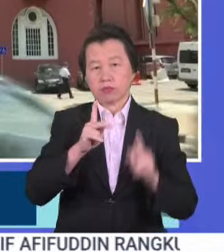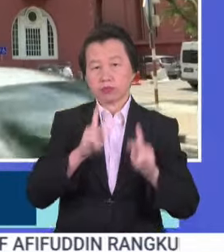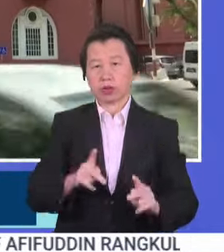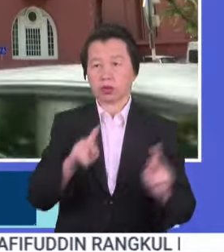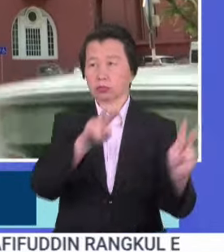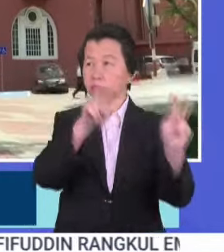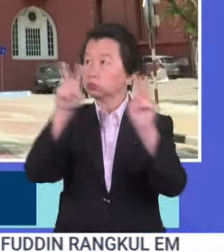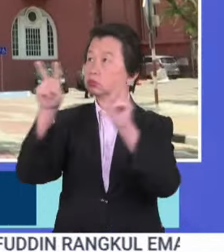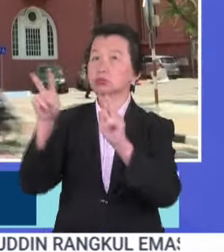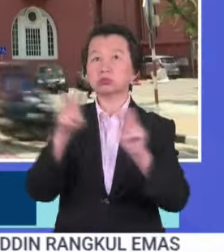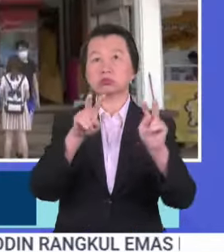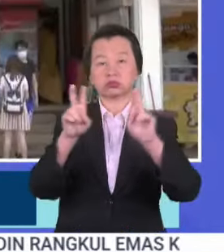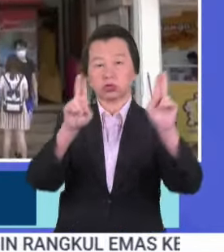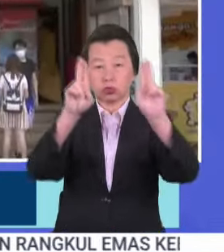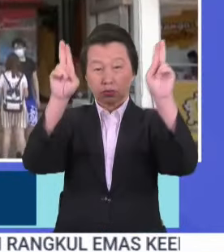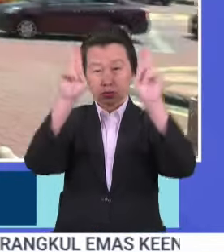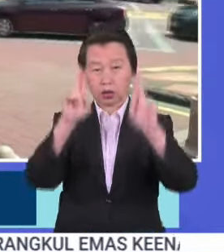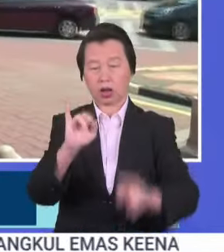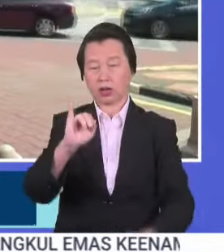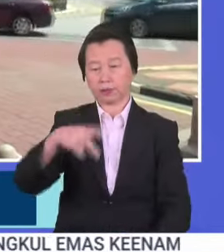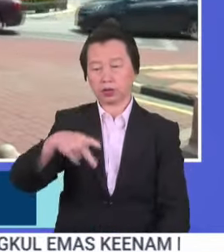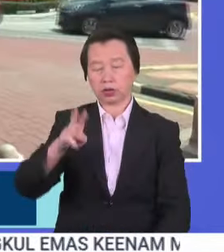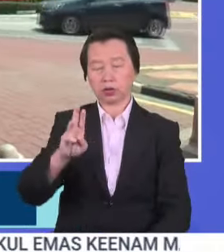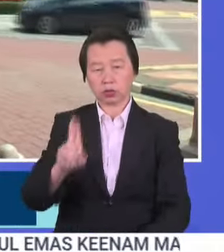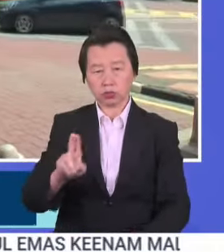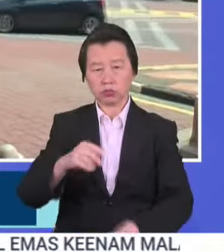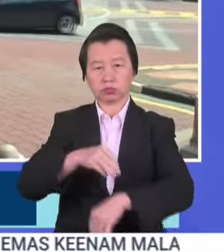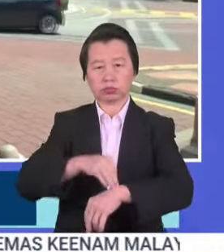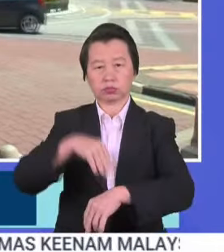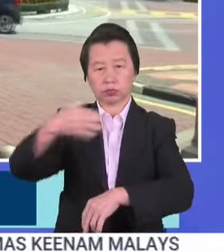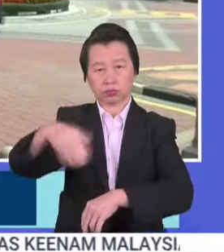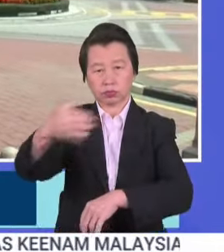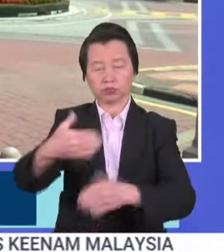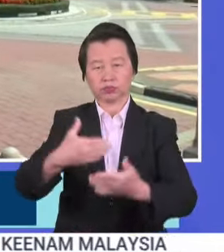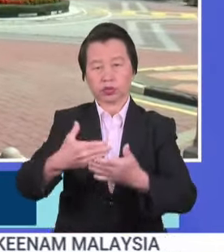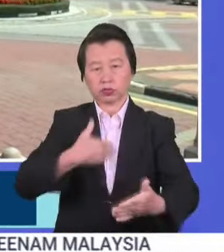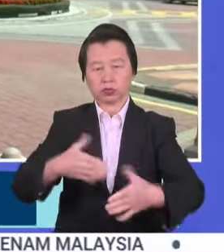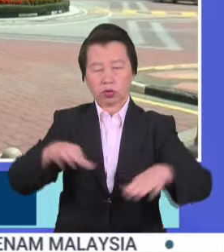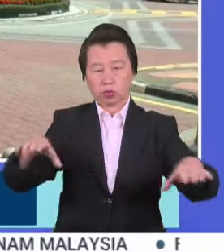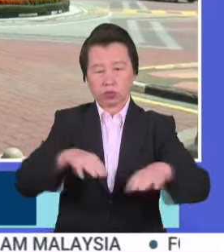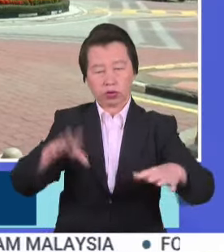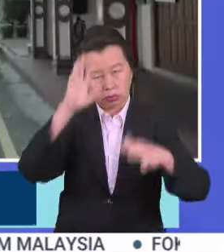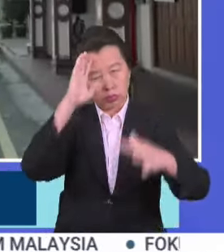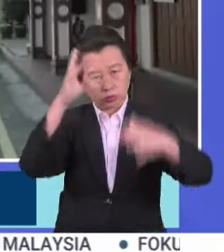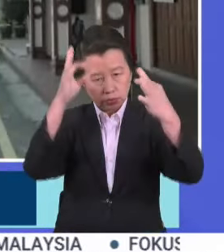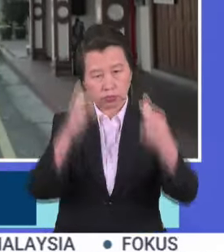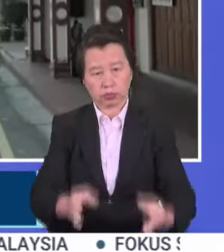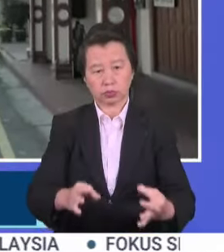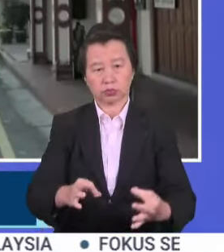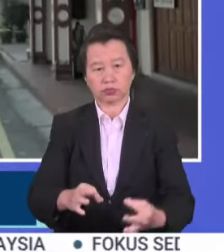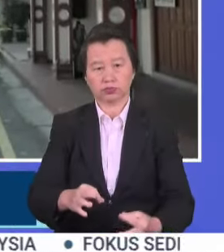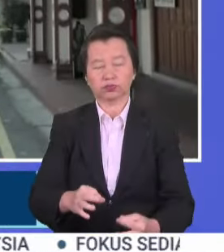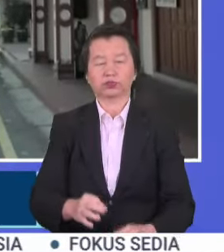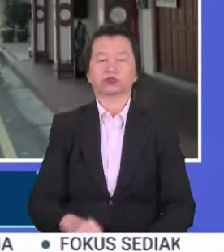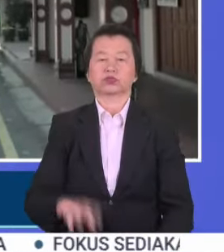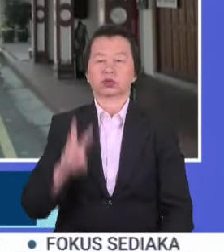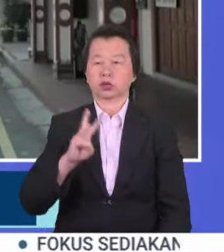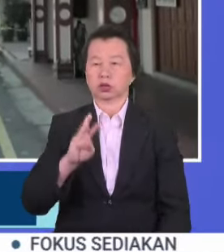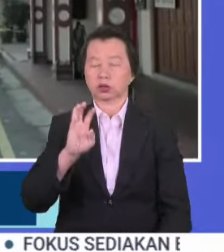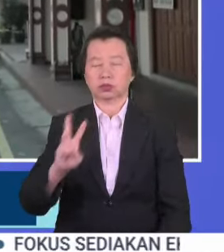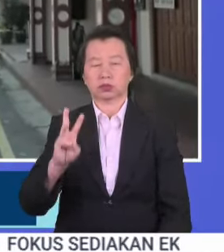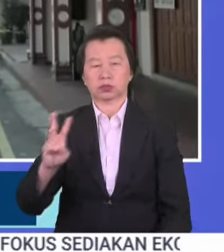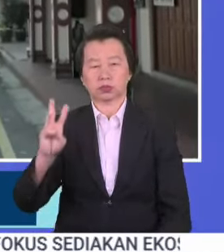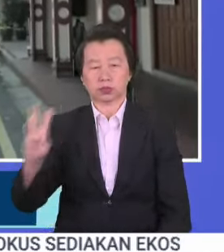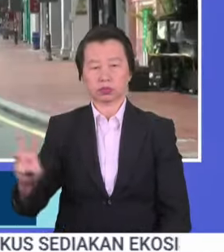sentiasa memantau perkembangan IPU dari semasa ke semasa sebelum membuat sebarang keputusan lanjut. Menurut laman web